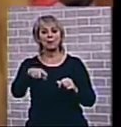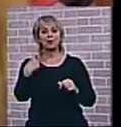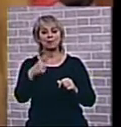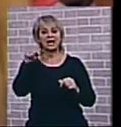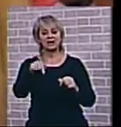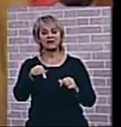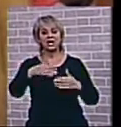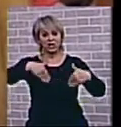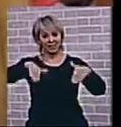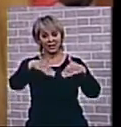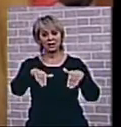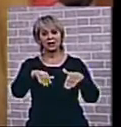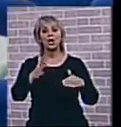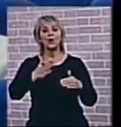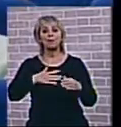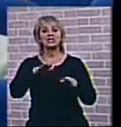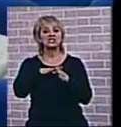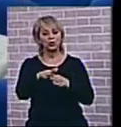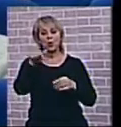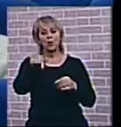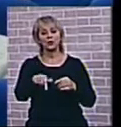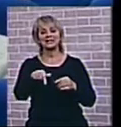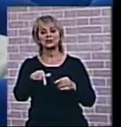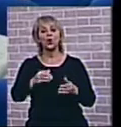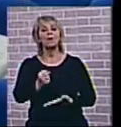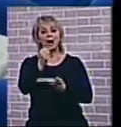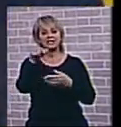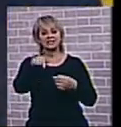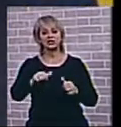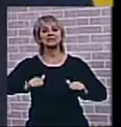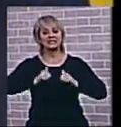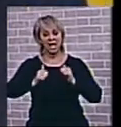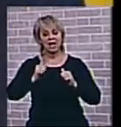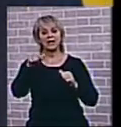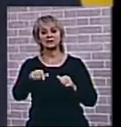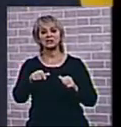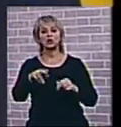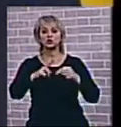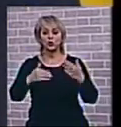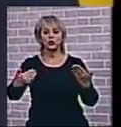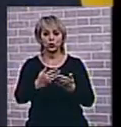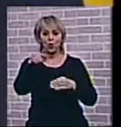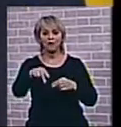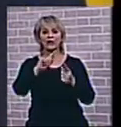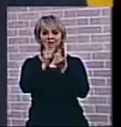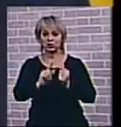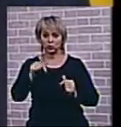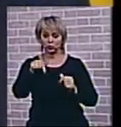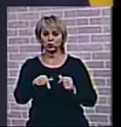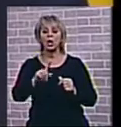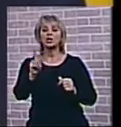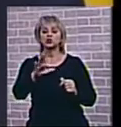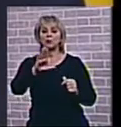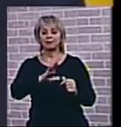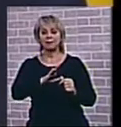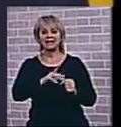первых рядах. Мы целиком и полностью поддерживаем, стараемся строить новую инфраструктуру, чтобы